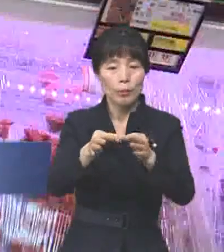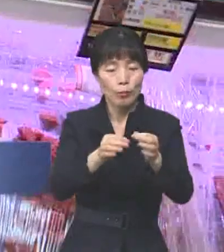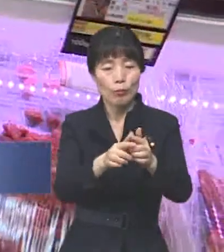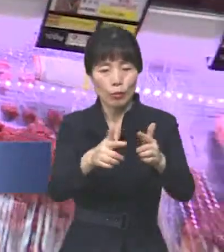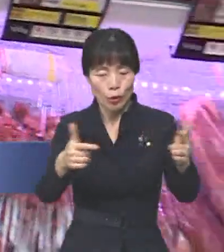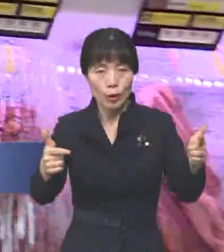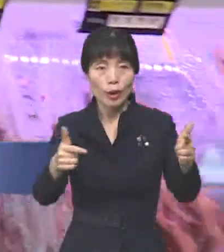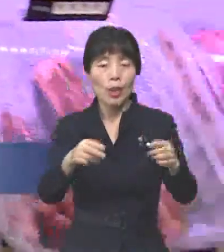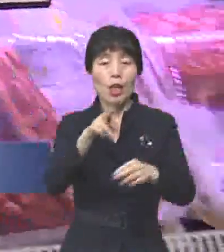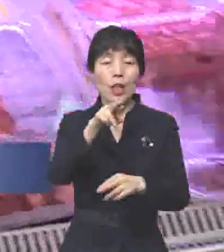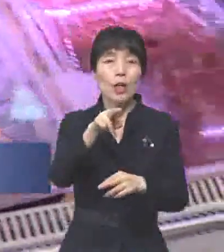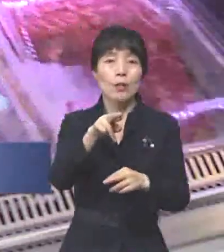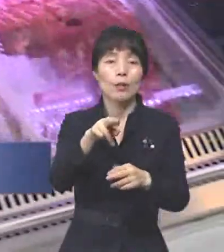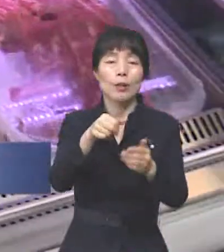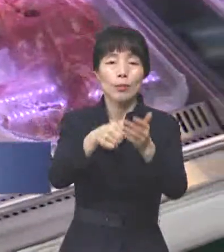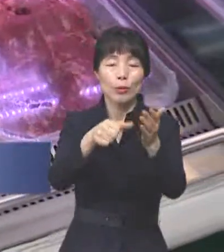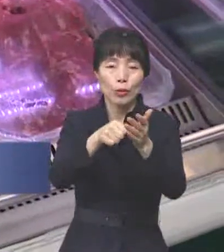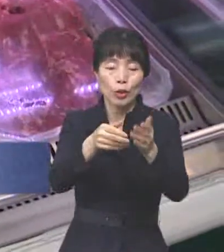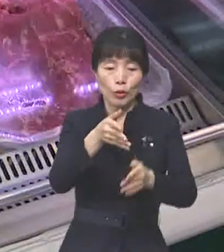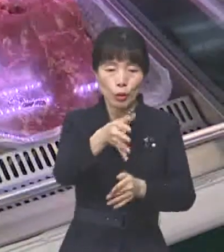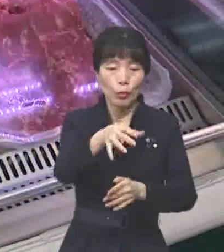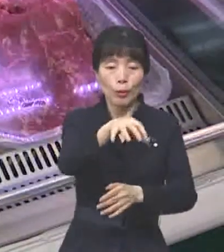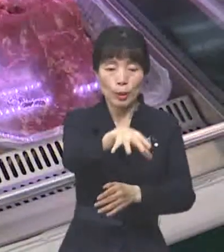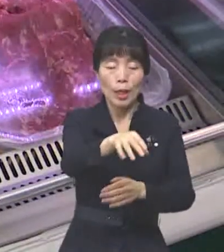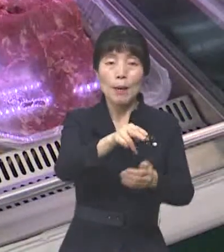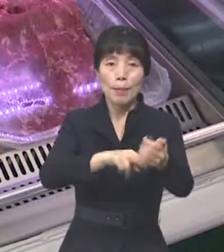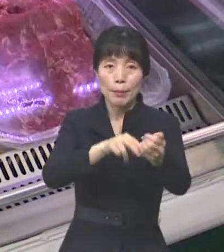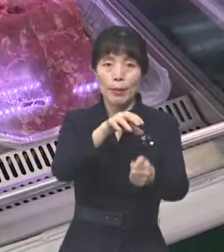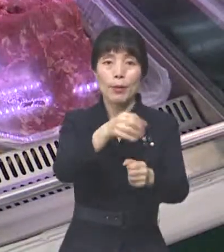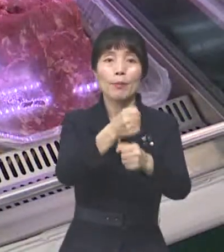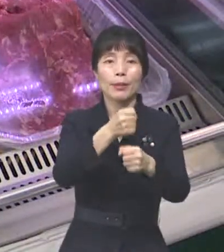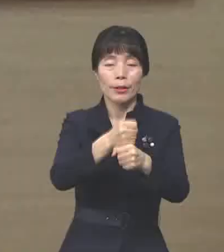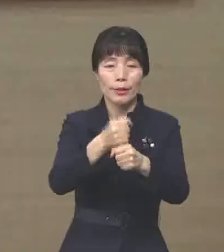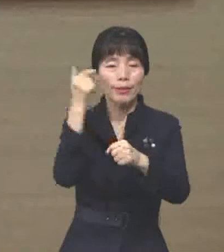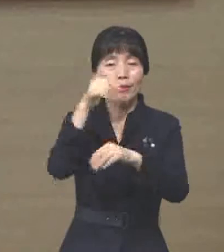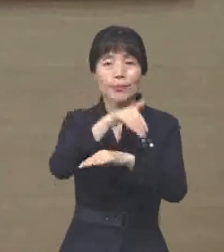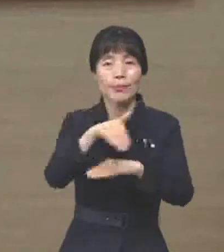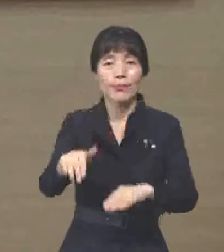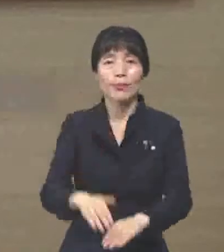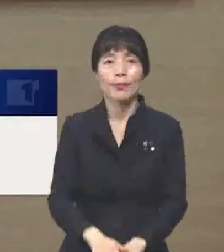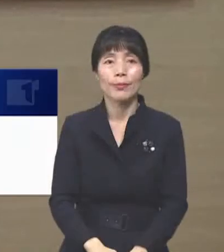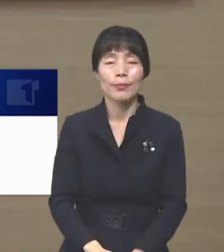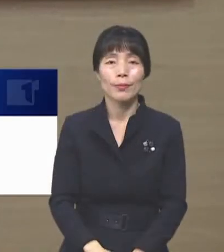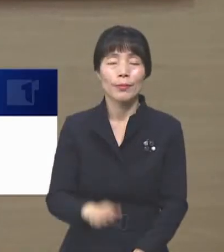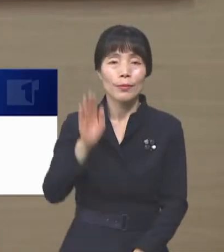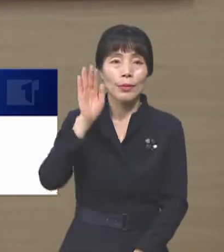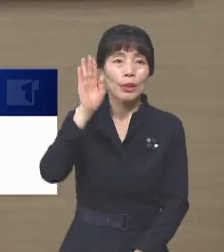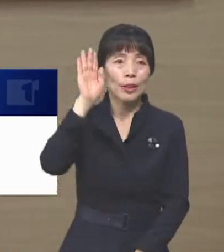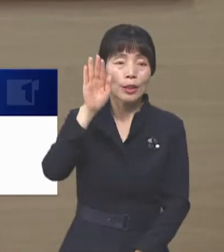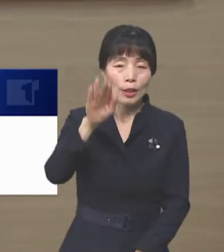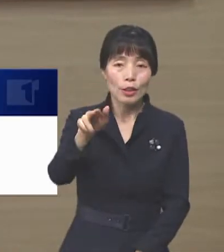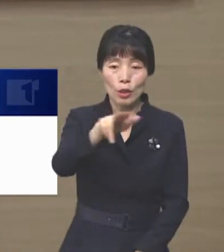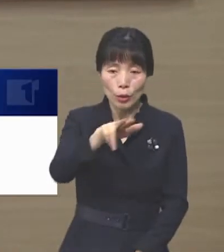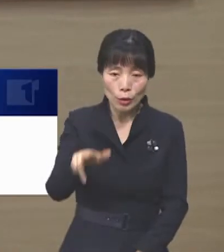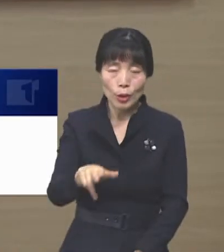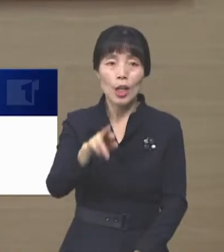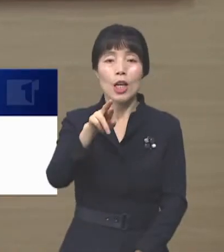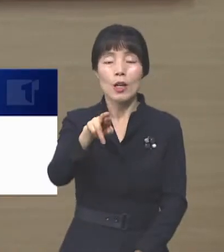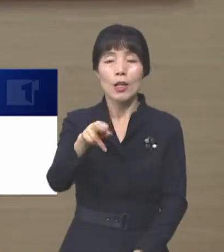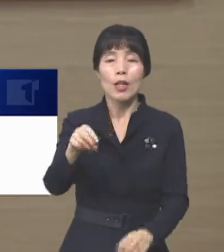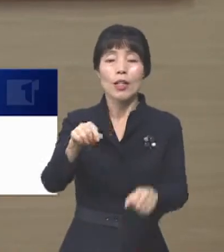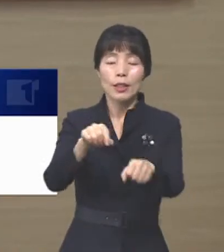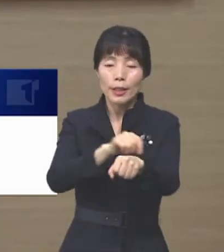상설 전용관을 개설하고 공동 브랜드 개발도 추진합니다. 전국적으로 우리 강화